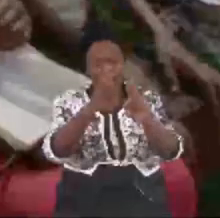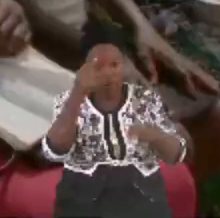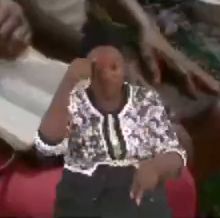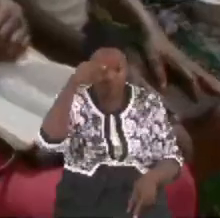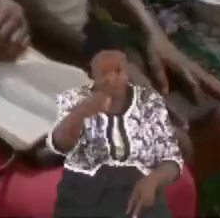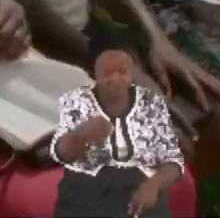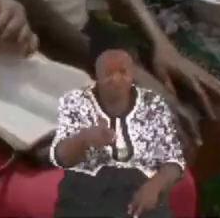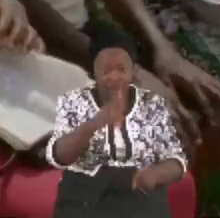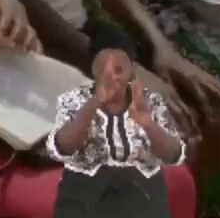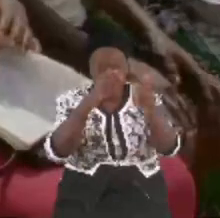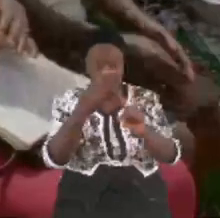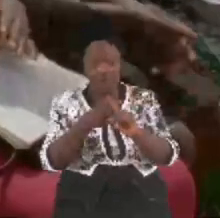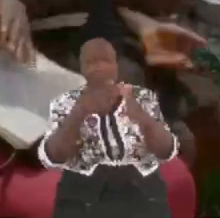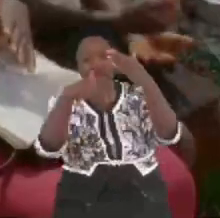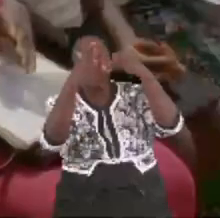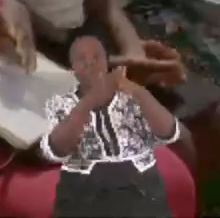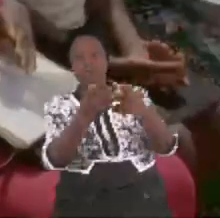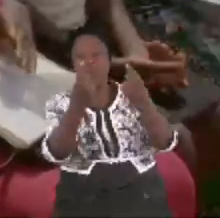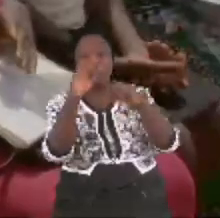L'honneur du ciel venant pour ta vie.